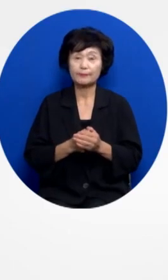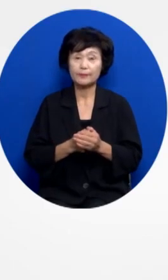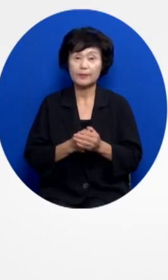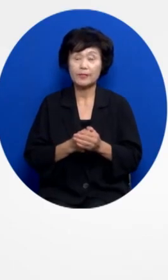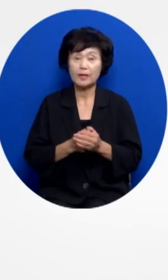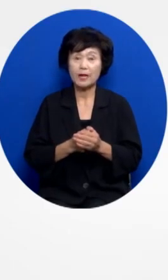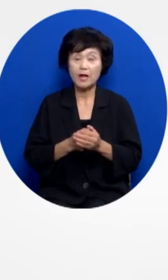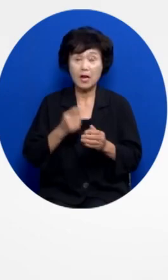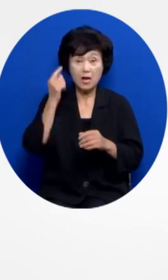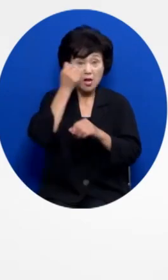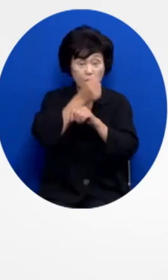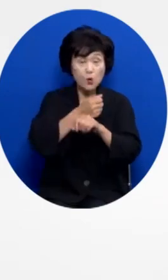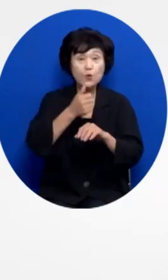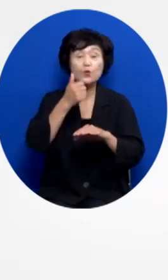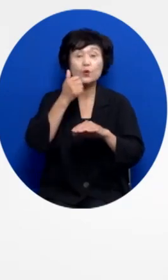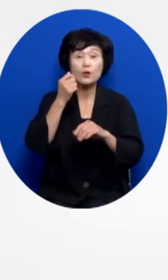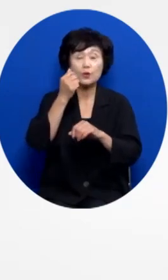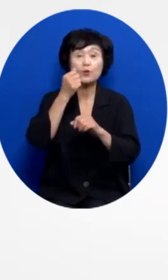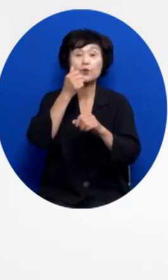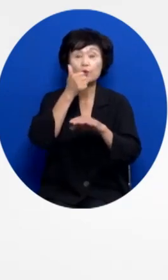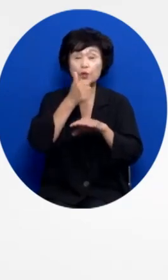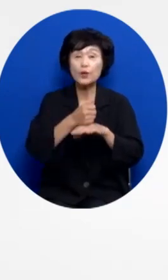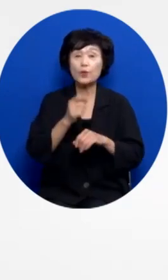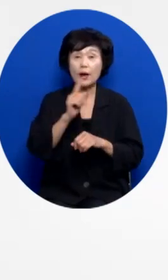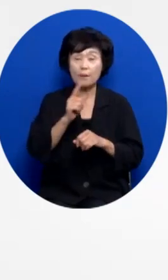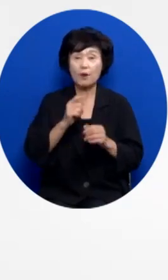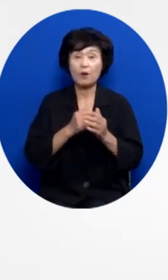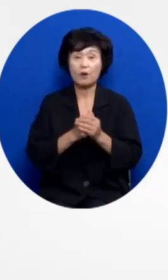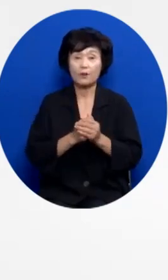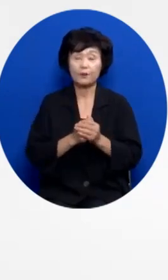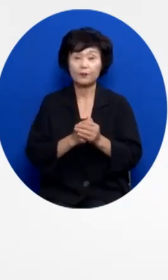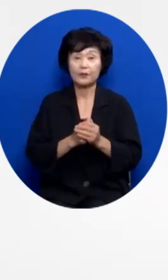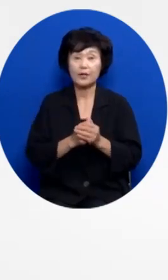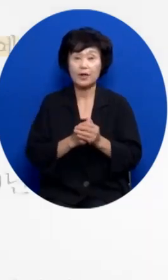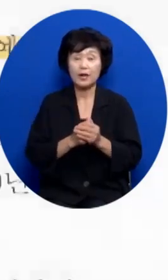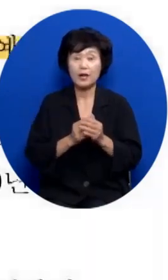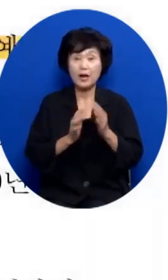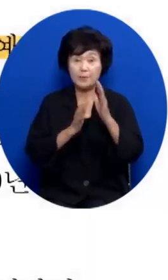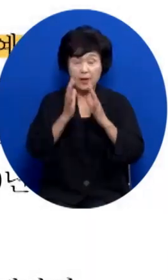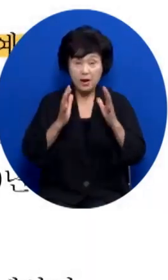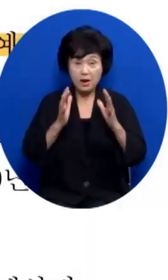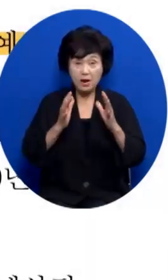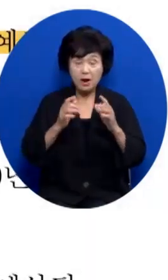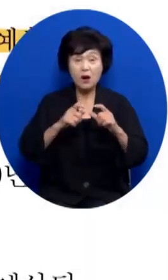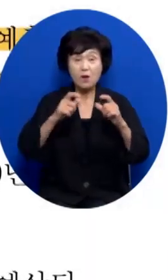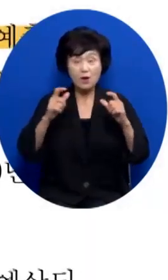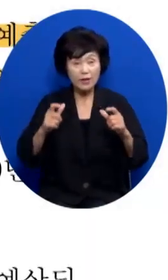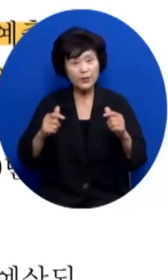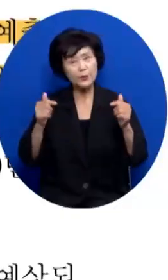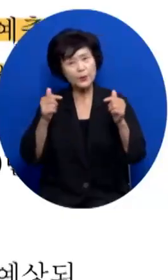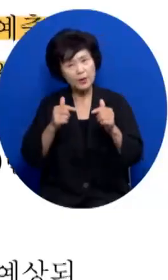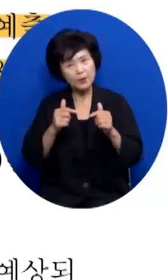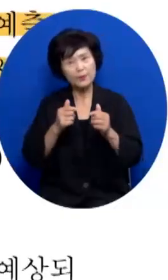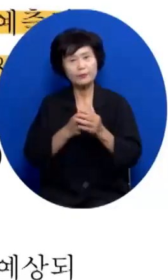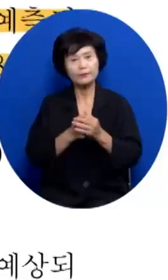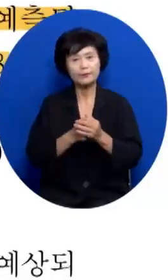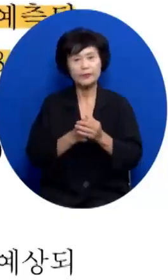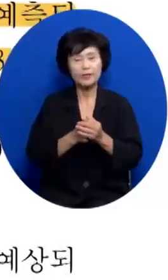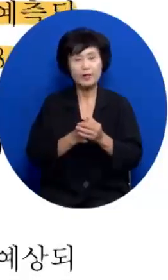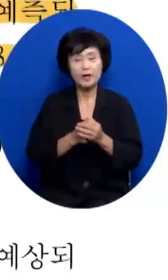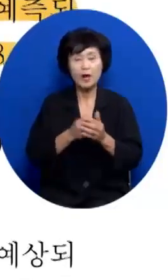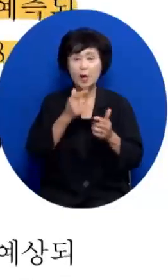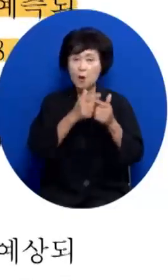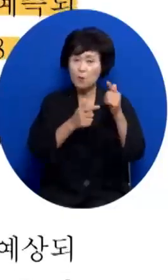이번 연구 결과에 따르면 2050년까지 산림 면적은 산지 전용 확대로 감소할 것으로 예측됐습니다.